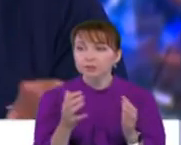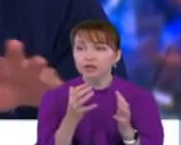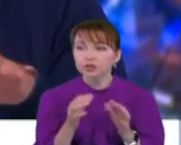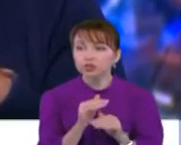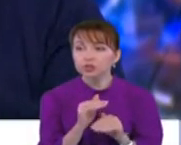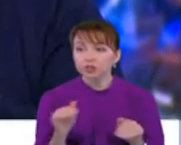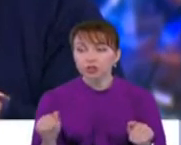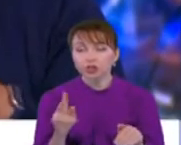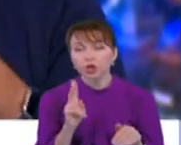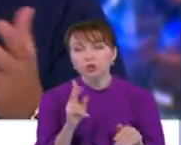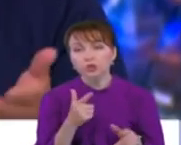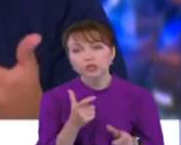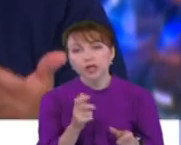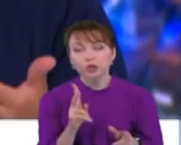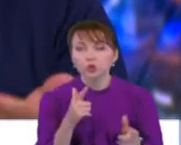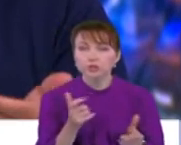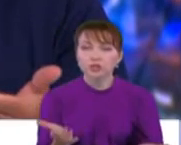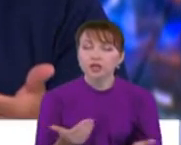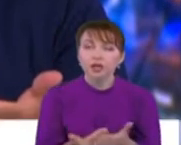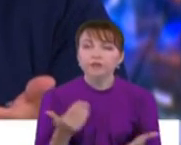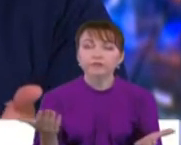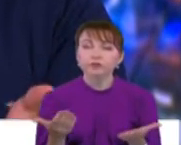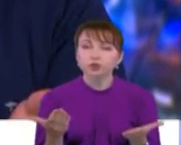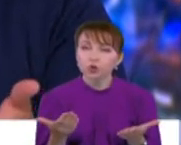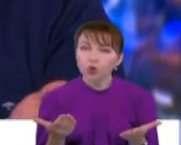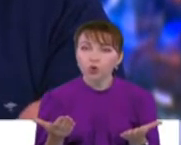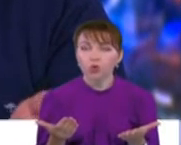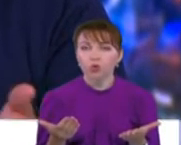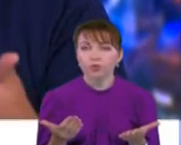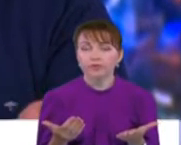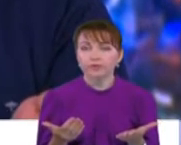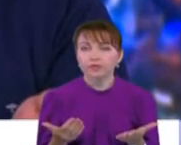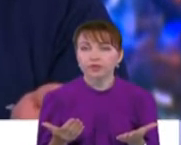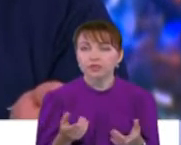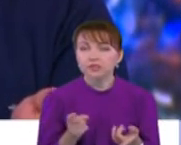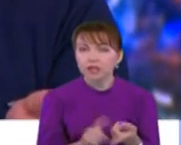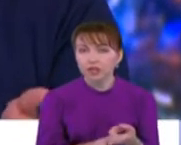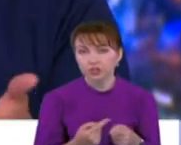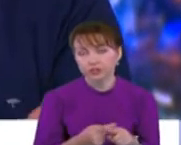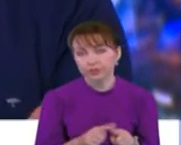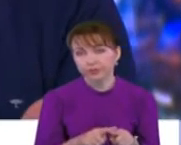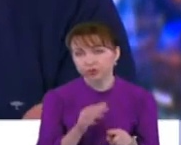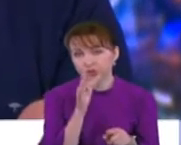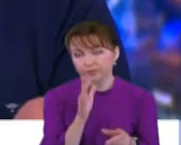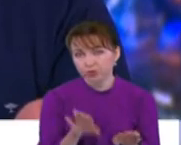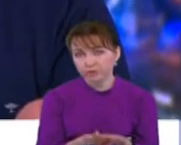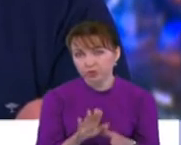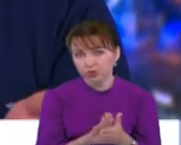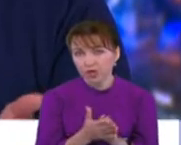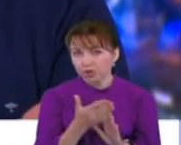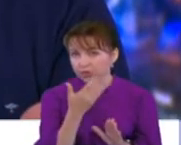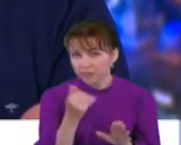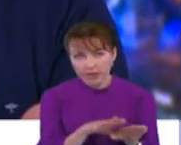то стріляють, то не стріляють. Від чого, в принципі, от під час подібних ситуацій це залежить? Там що, немає єдиного